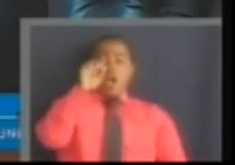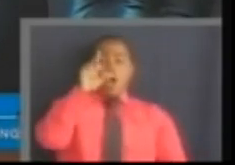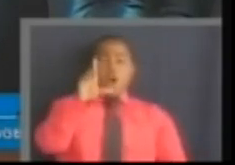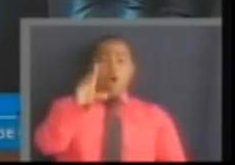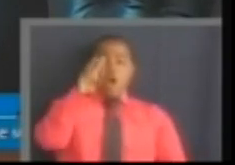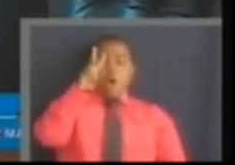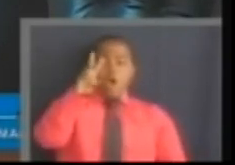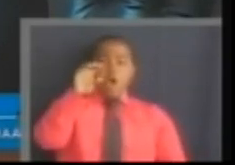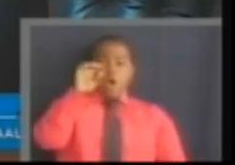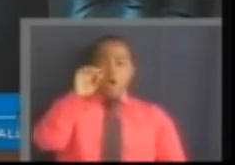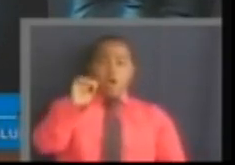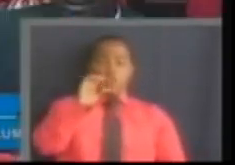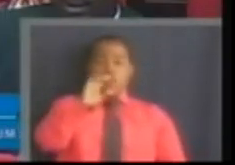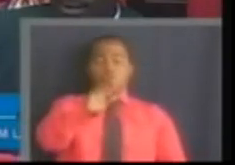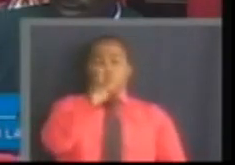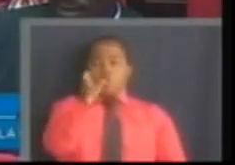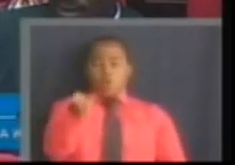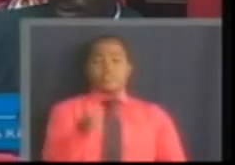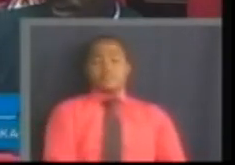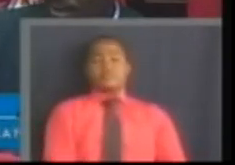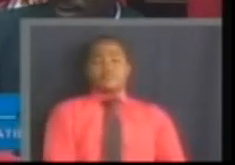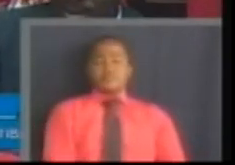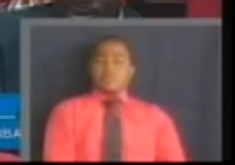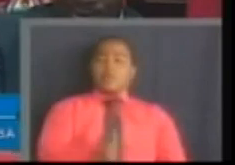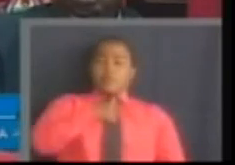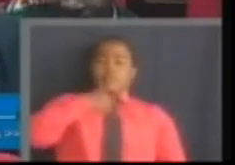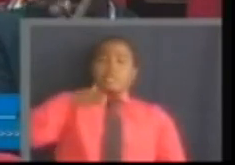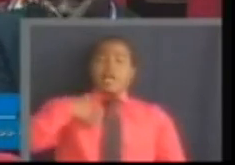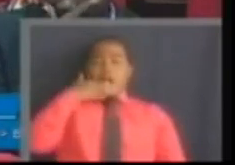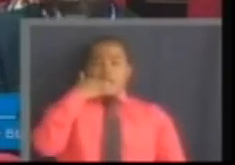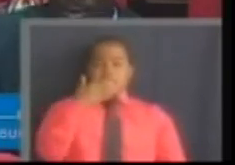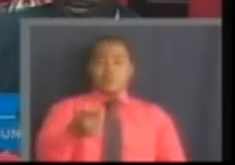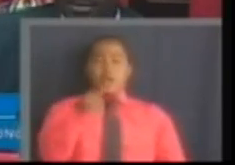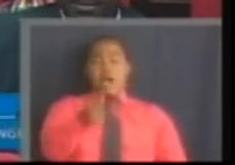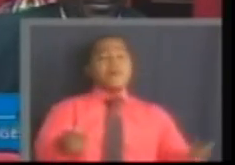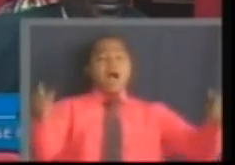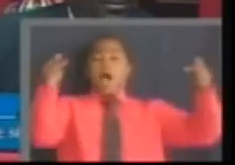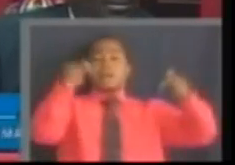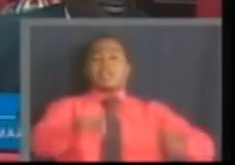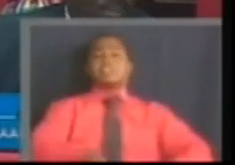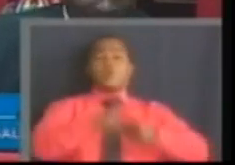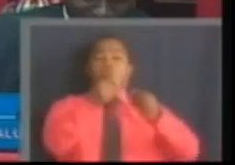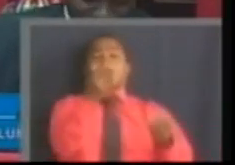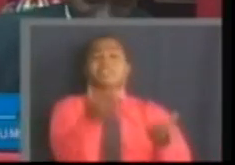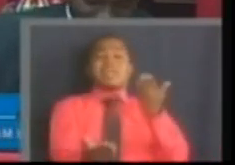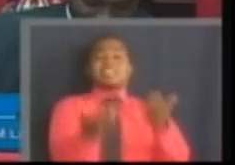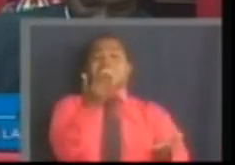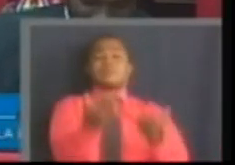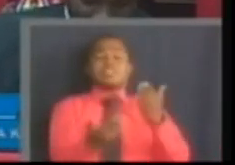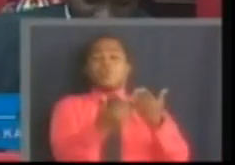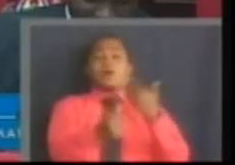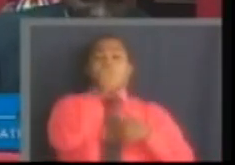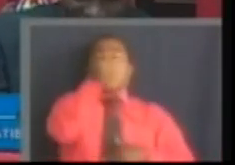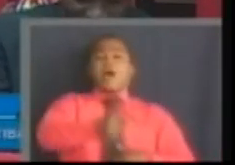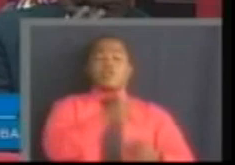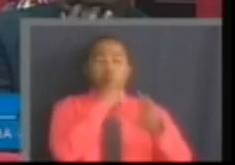Orochi. Kwanza nataka niseme kwamba hapa hakuja kutoa tathmini ya watu walikuwa naongea nini kule katika vikao